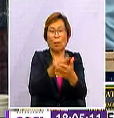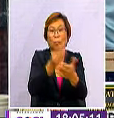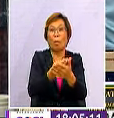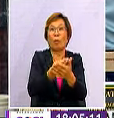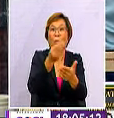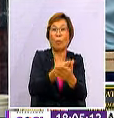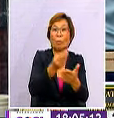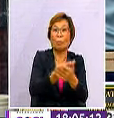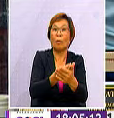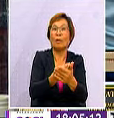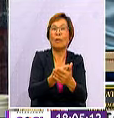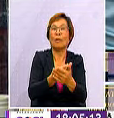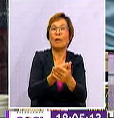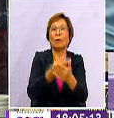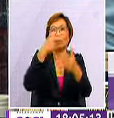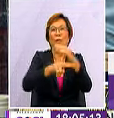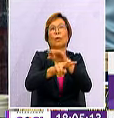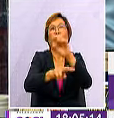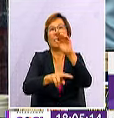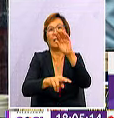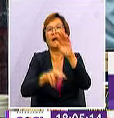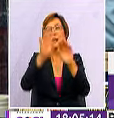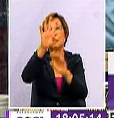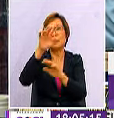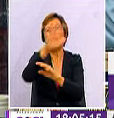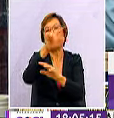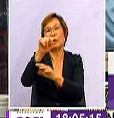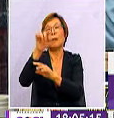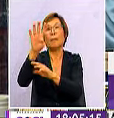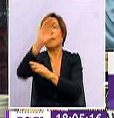2021 diunjur pada kadar 5.4% berbanding KDNK.